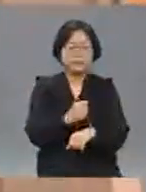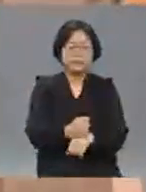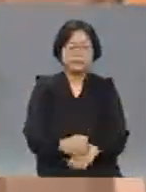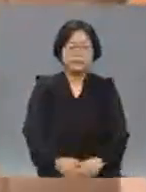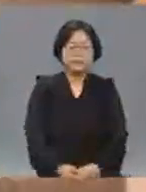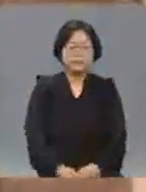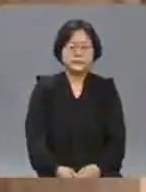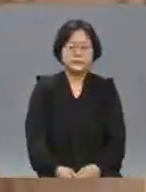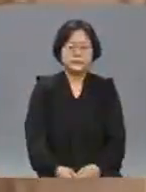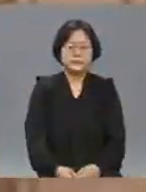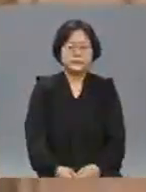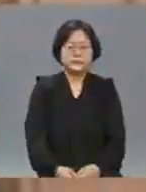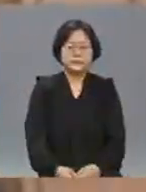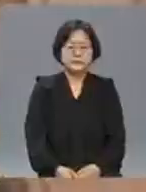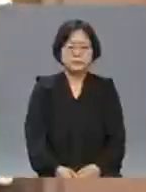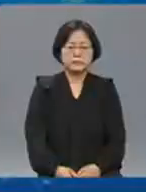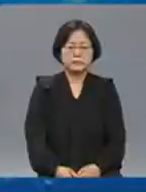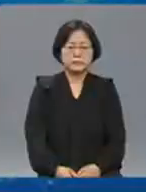뉴스 유승용입니다.